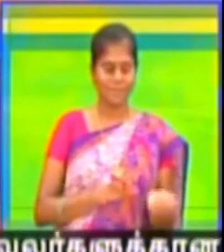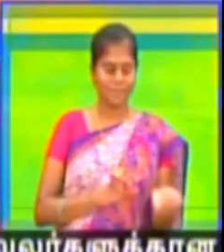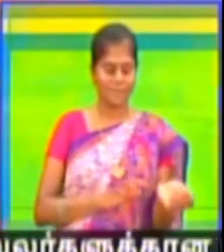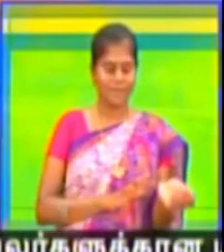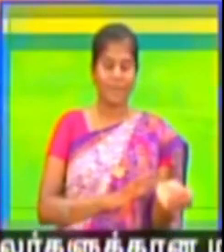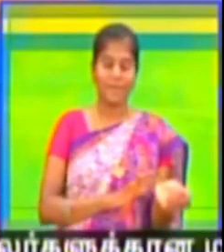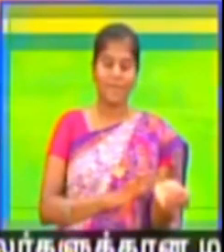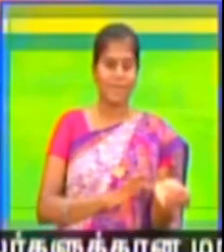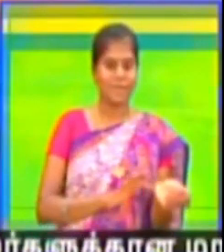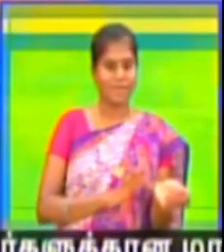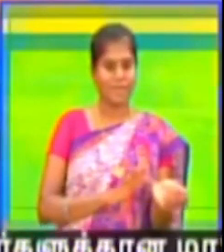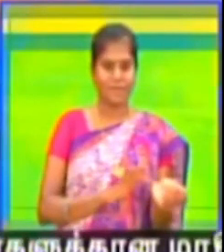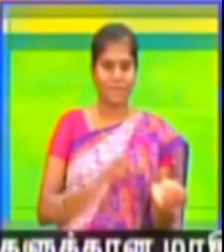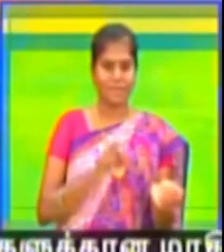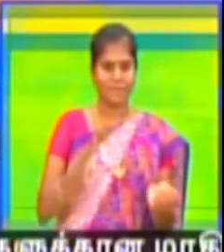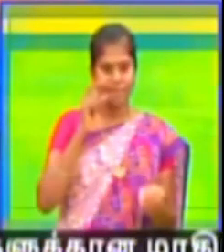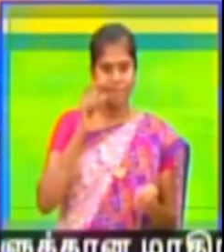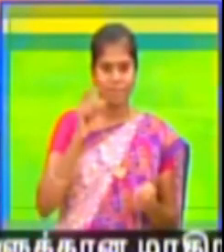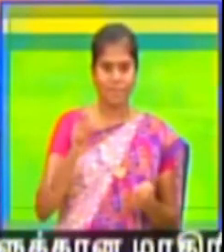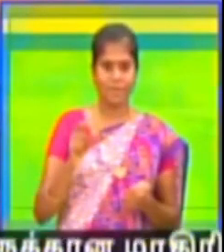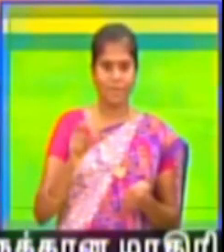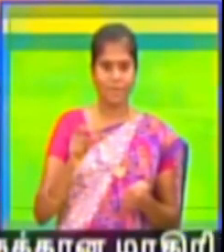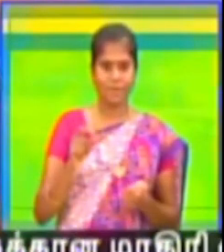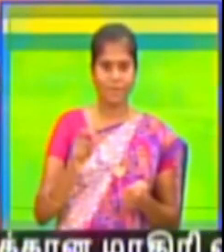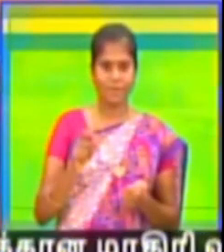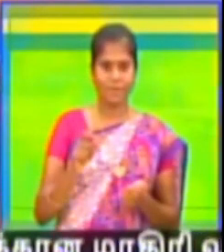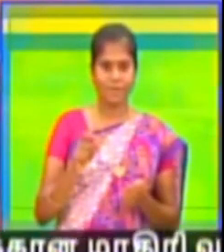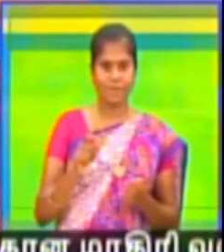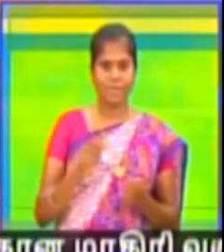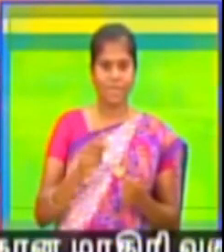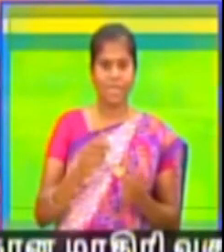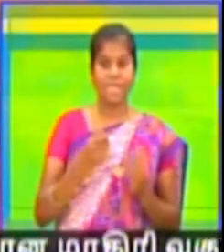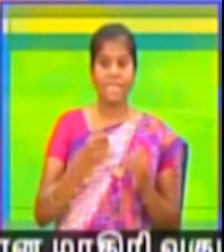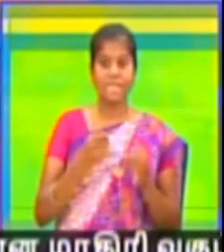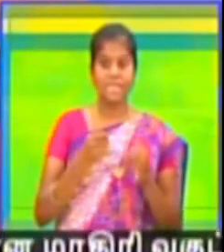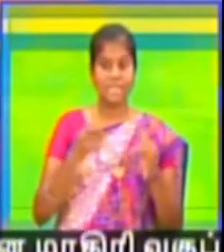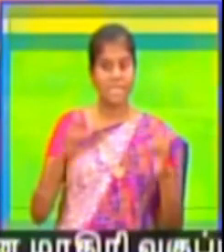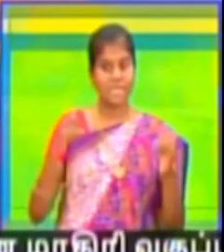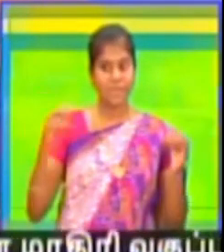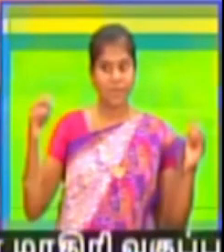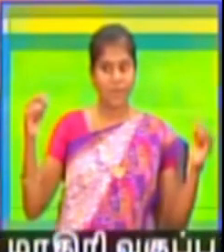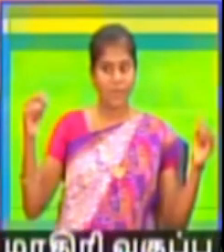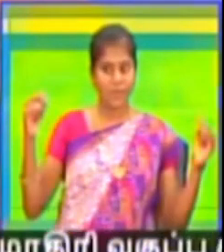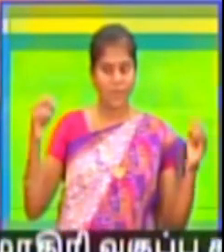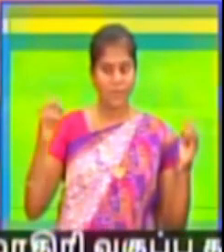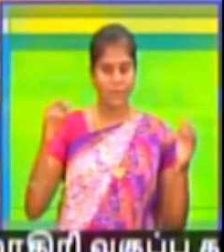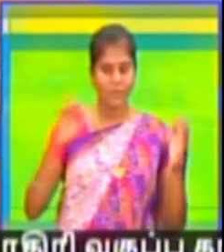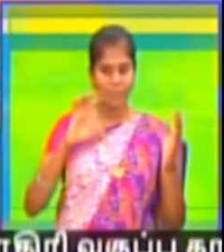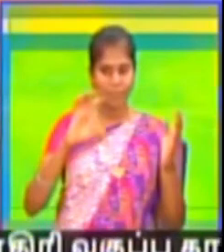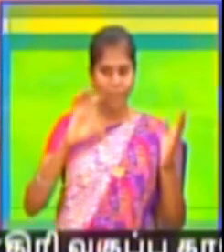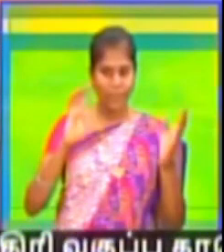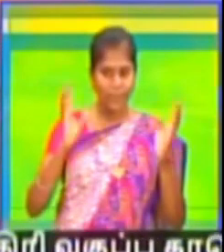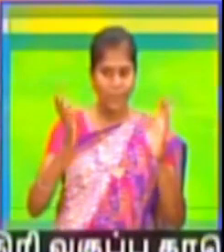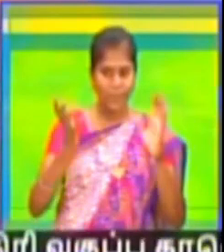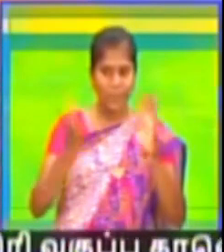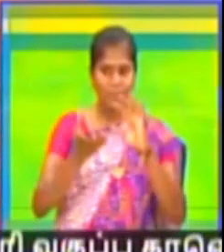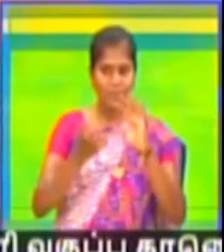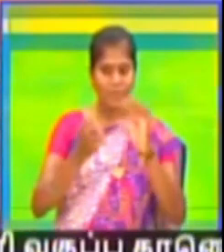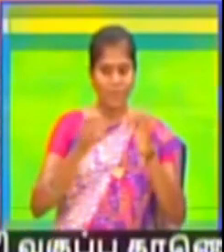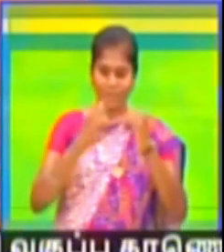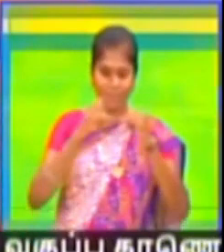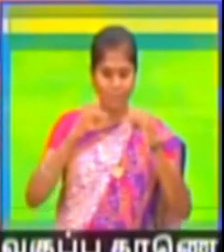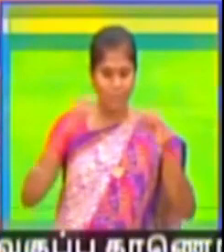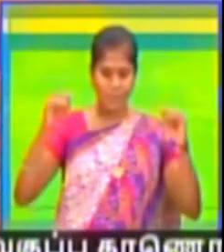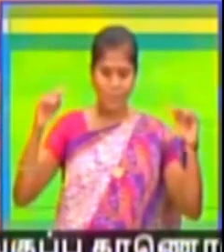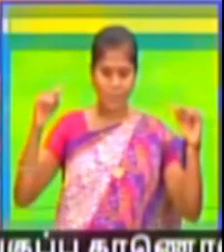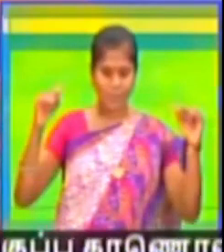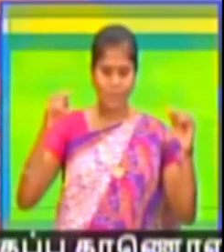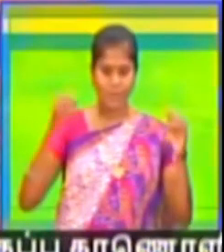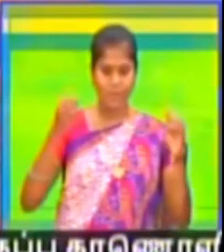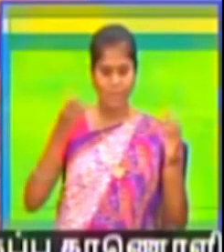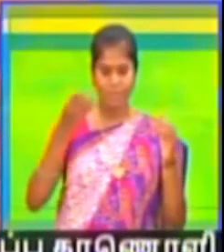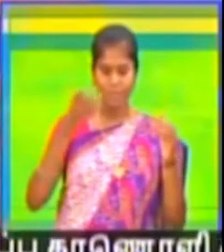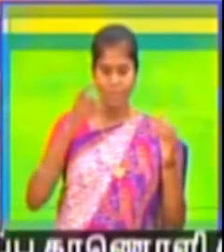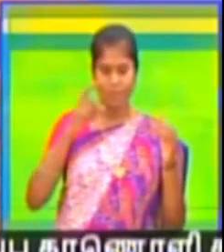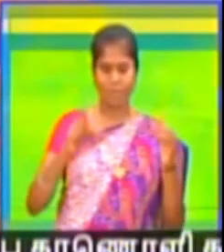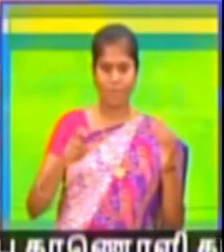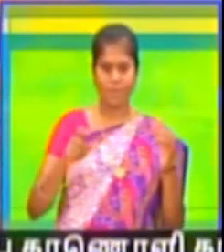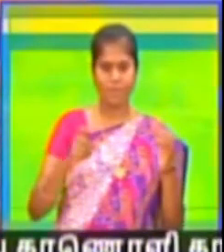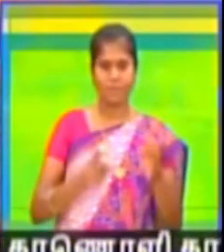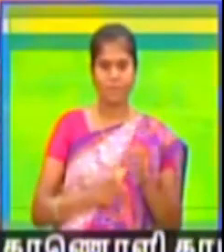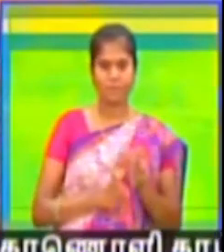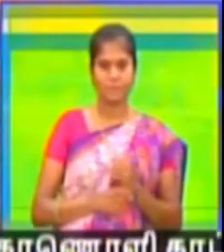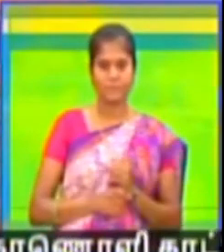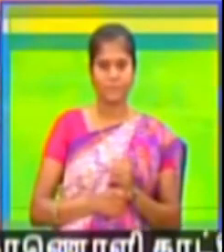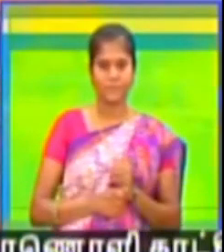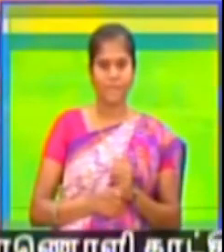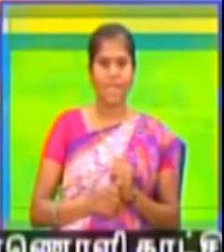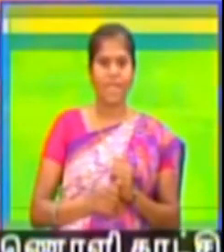பயன்படுத்துறோம். லண்டனில் உள்ள கிரீன்விச் தீர்க்க கோட்டை அடிப்படையாக வைத்து நம்ம நேரத்தை கணக்கிடுறோம். அந்த